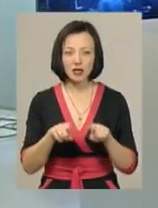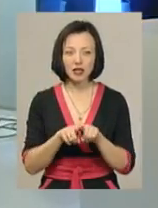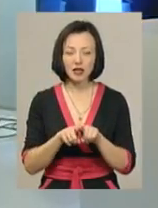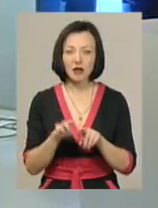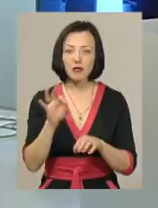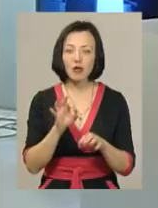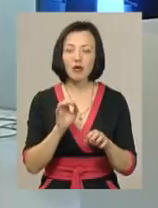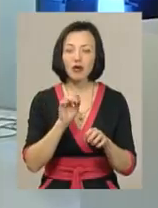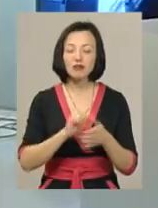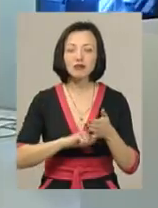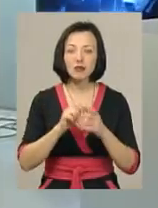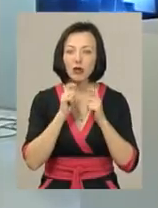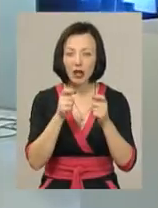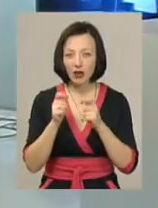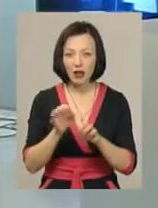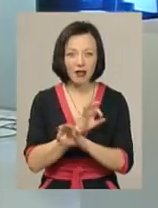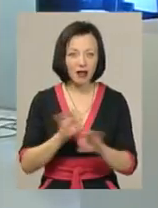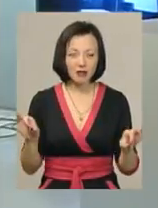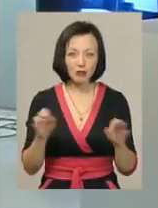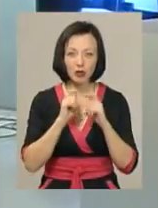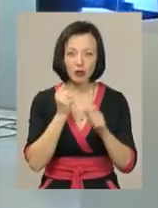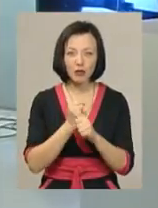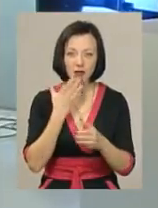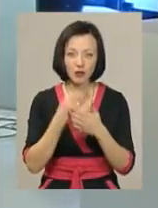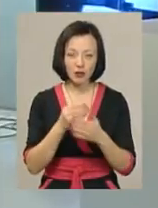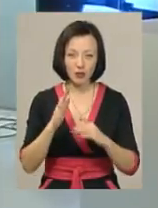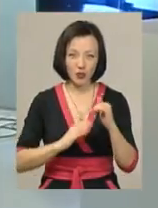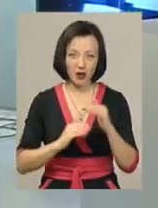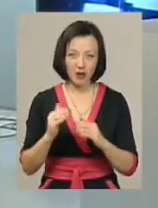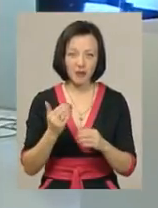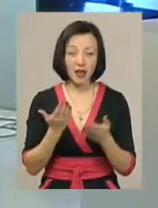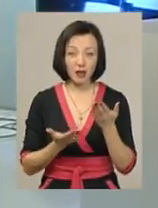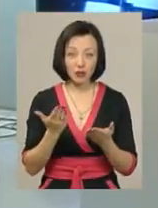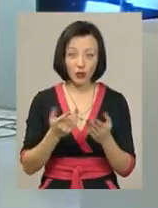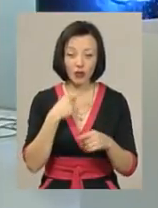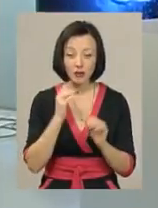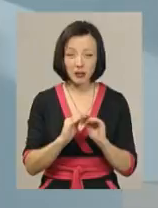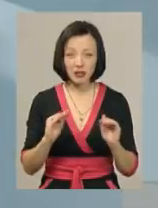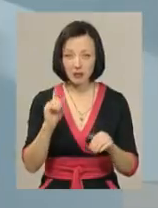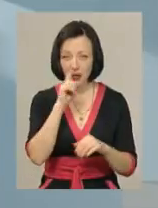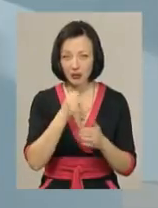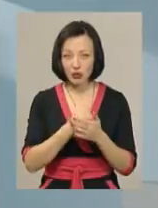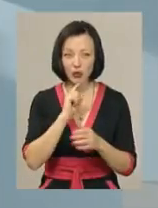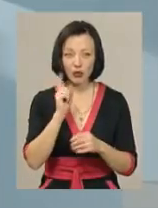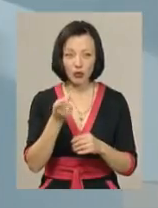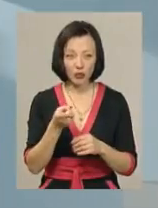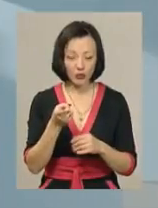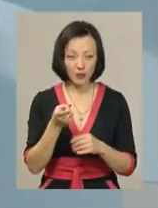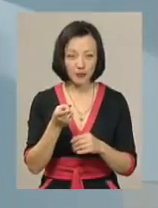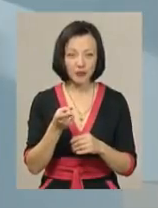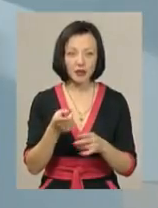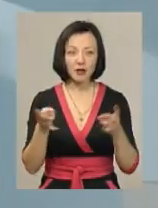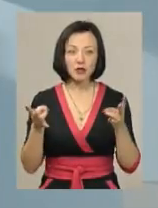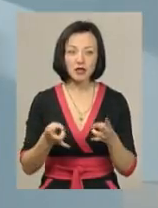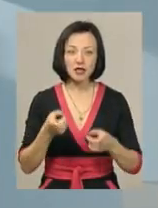приводу подарунків так взагалі класно коли подарунки робляться своїми руками да от Якщо говорити про діток маленьких до року вони